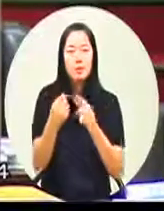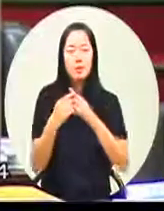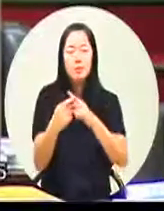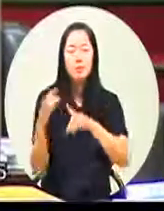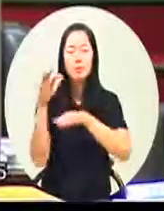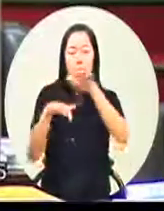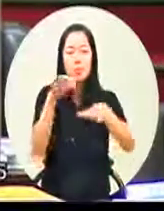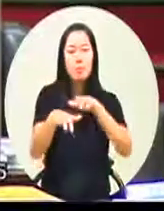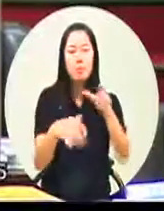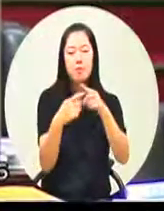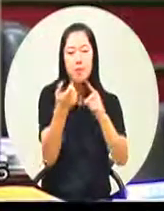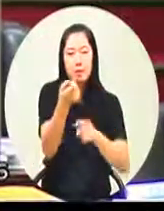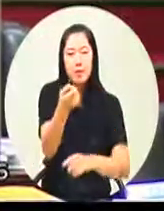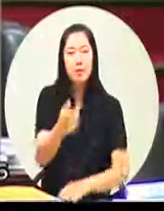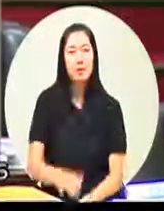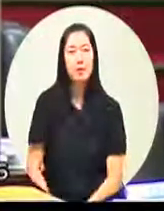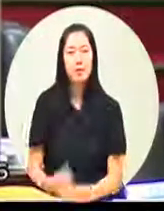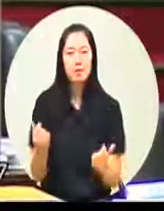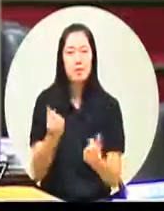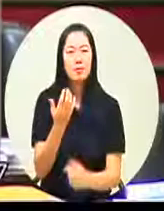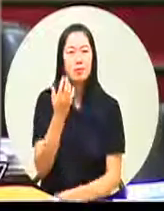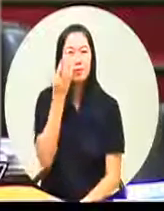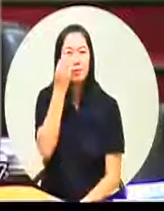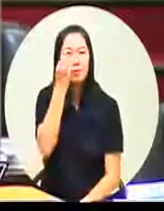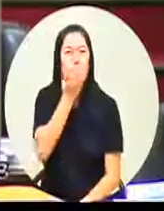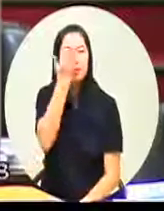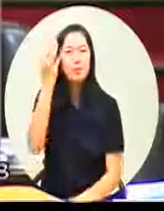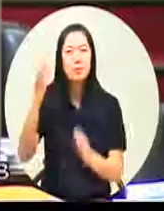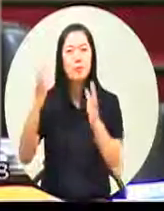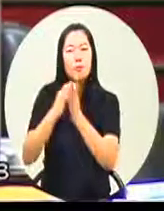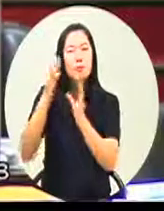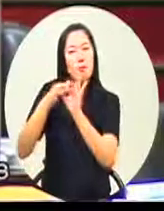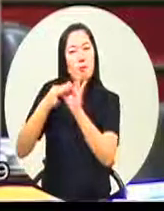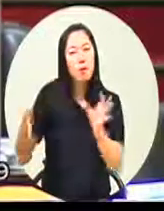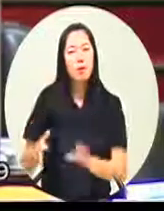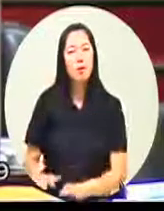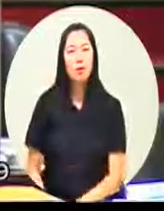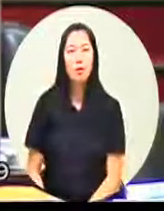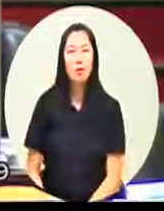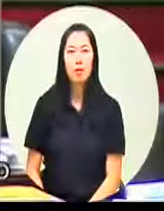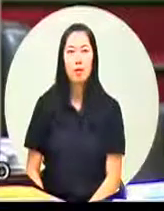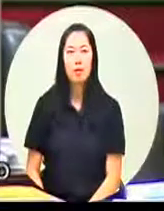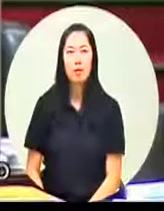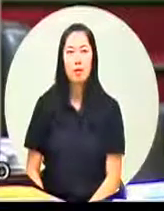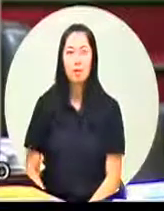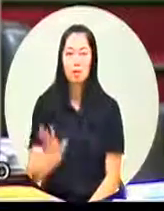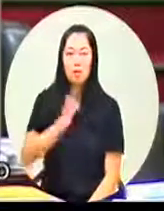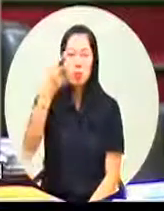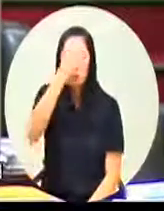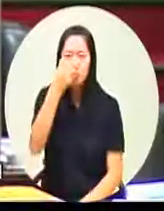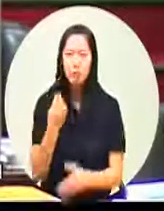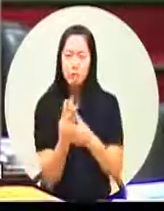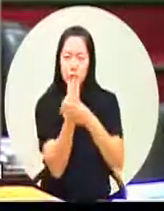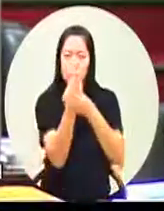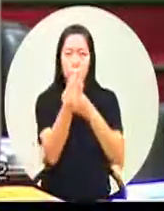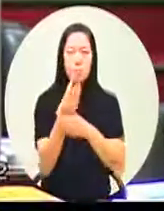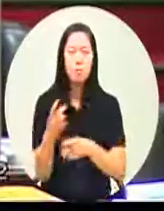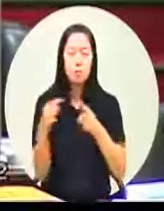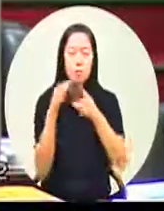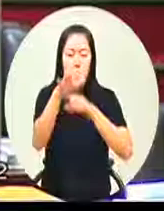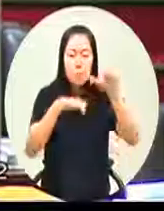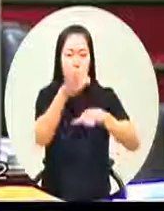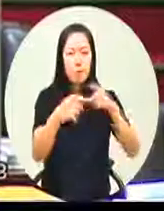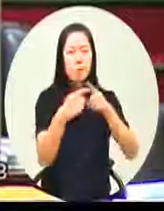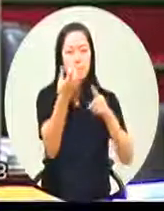了因为你高133道路没有做好啊不老温泉的观光绝对不会起来包括宝